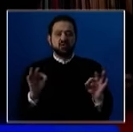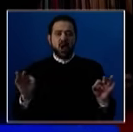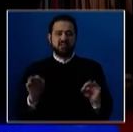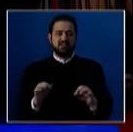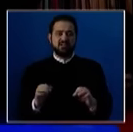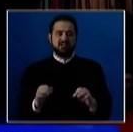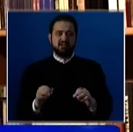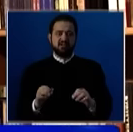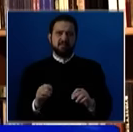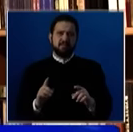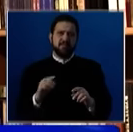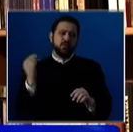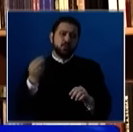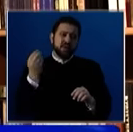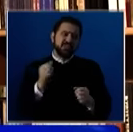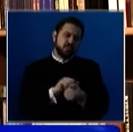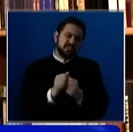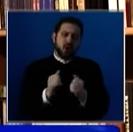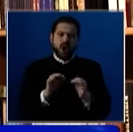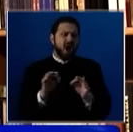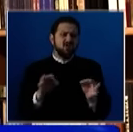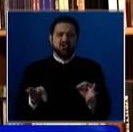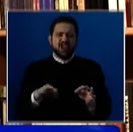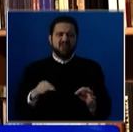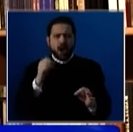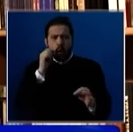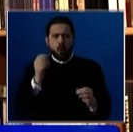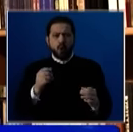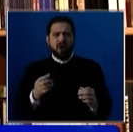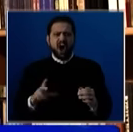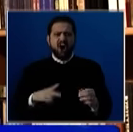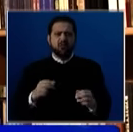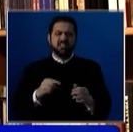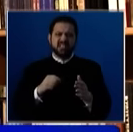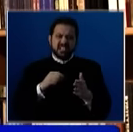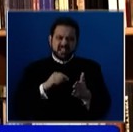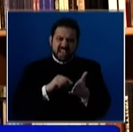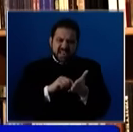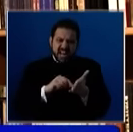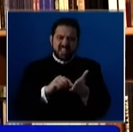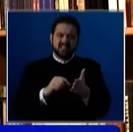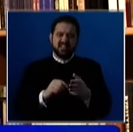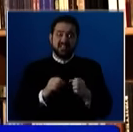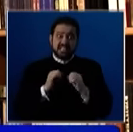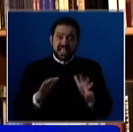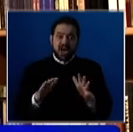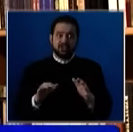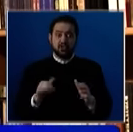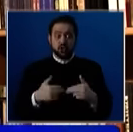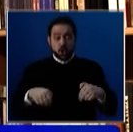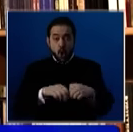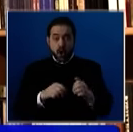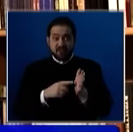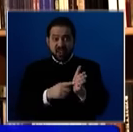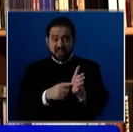iertare, deși Dumnezeu sau altcineva a fost rănit în mod direct, iar noi, ca niște spectatori, asistăm la astfel de întâlniri